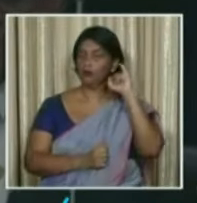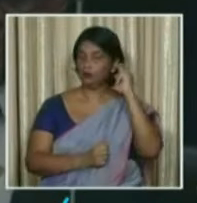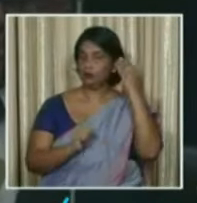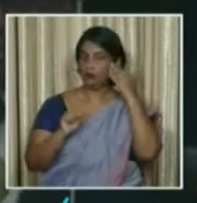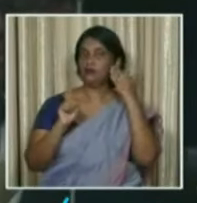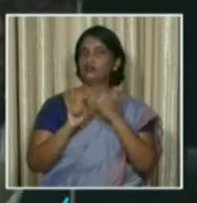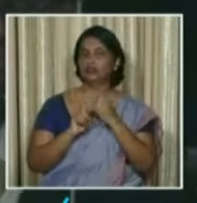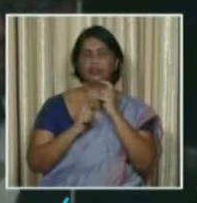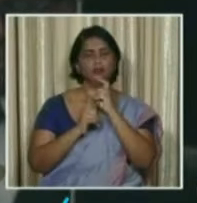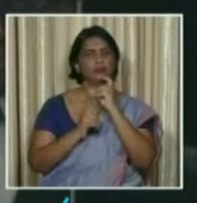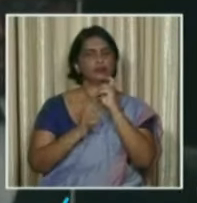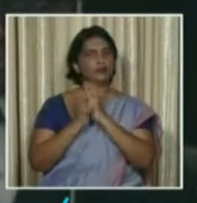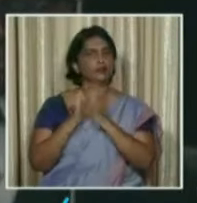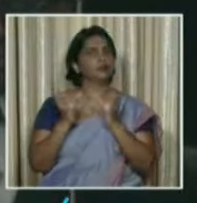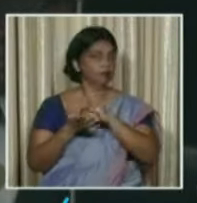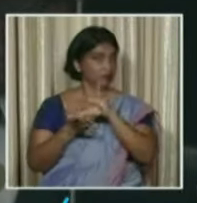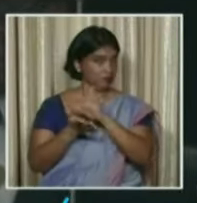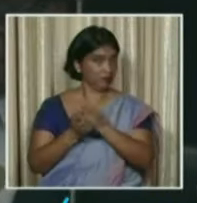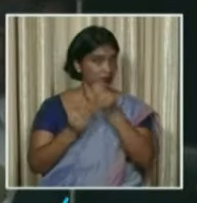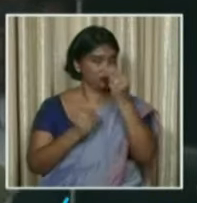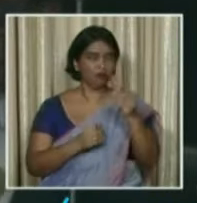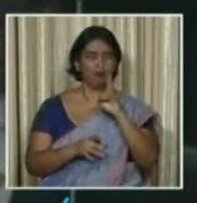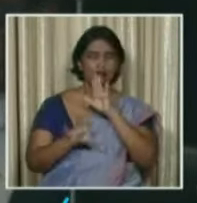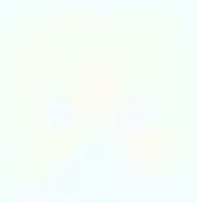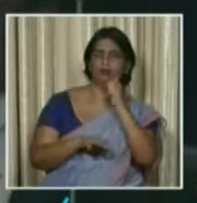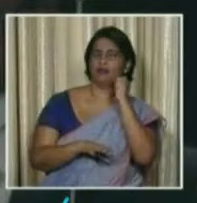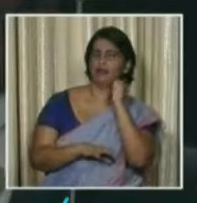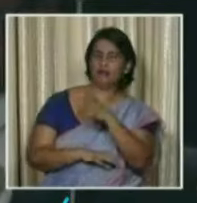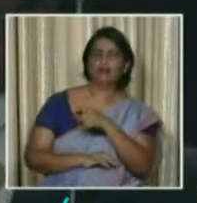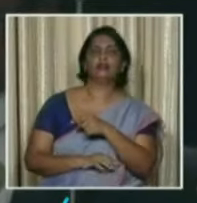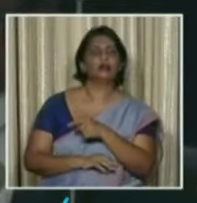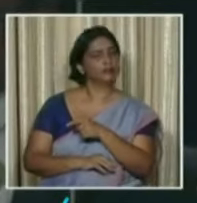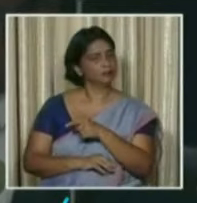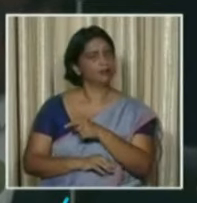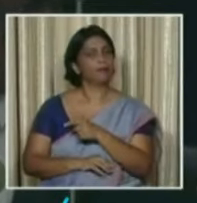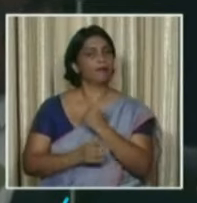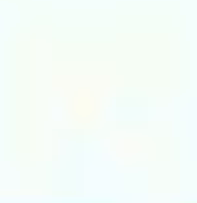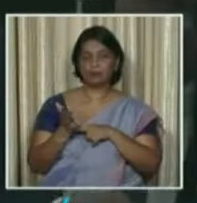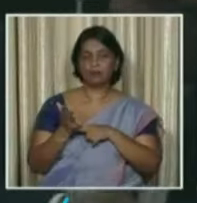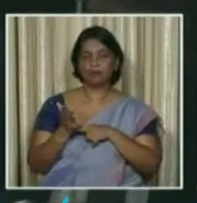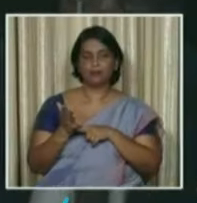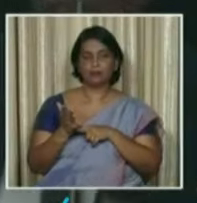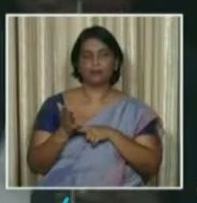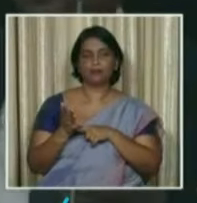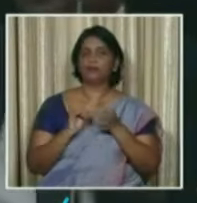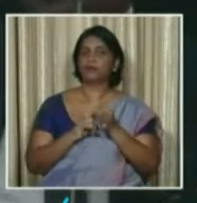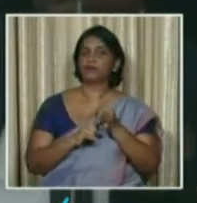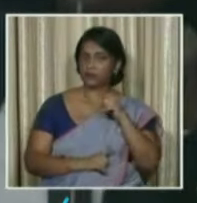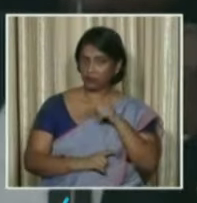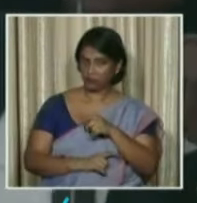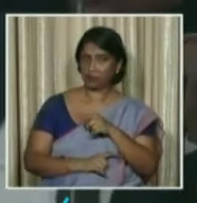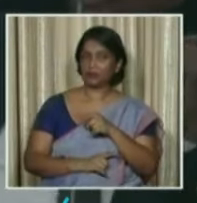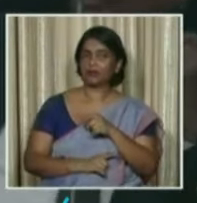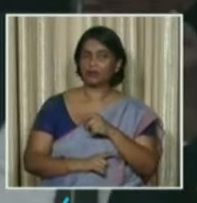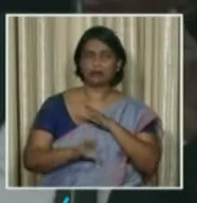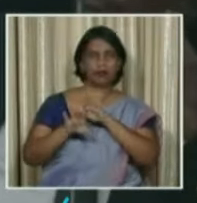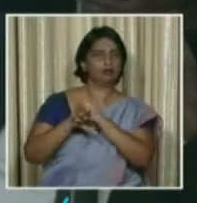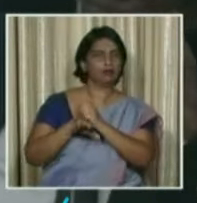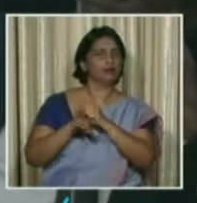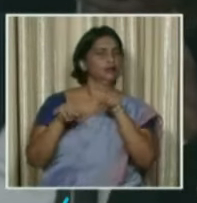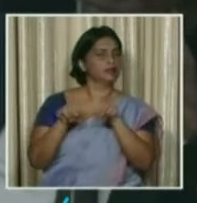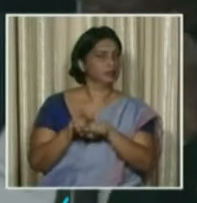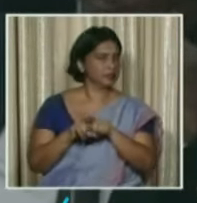පිළිබඳ ව්‍යවස්ථාදායක සභාව දුන් තීරණය හාස්‍යයට ලක් කරමින් ඔබතුමා යවන ලද ලිපිය ජනාධිපතිවරයාට හාස්‍යයට ලක්